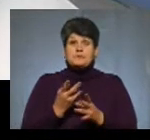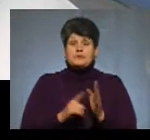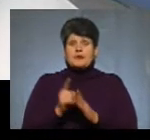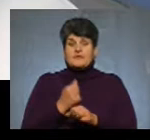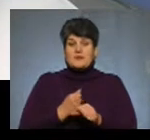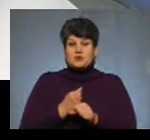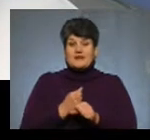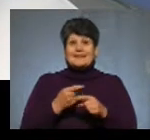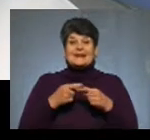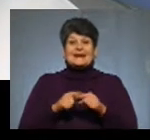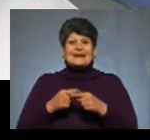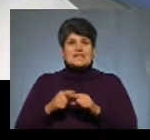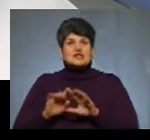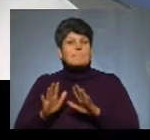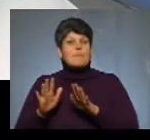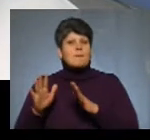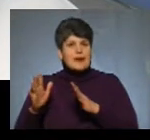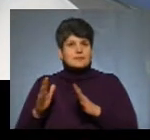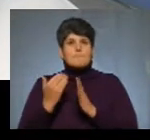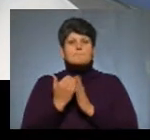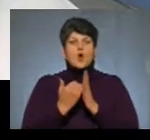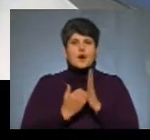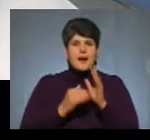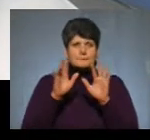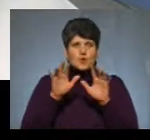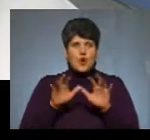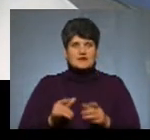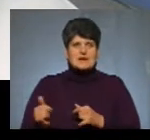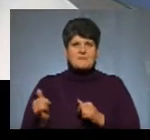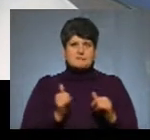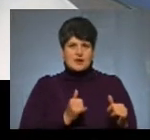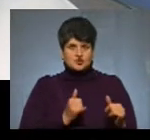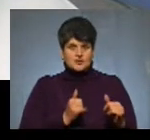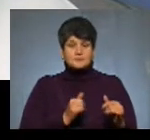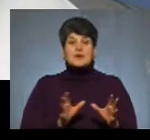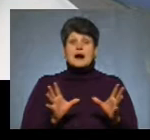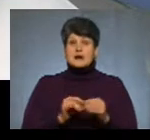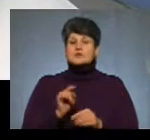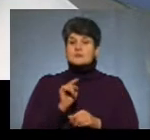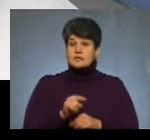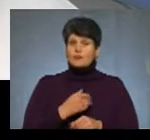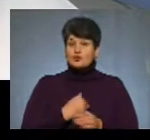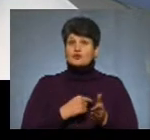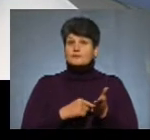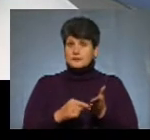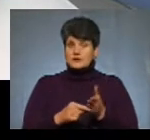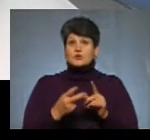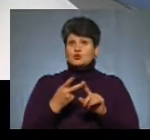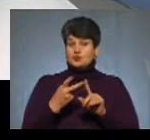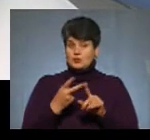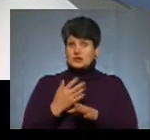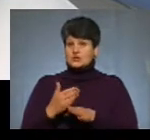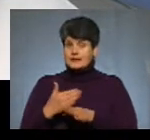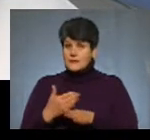певні технологічні моменти щодо програмного забезпечення. Разом з тим, хочу сказати, що це перший етап. Другий етап – це